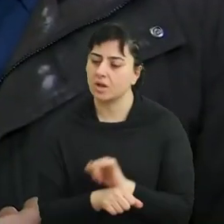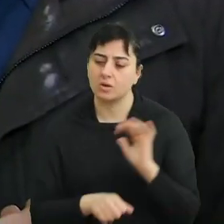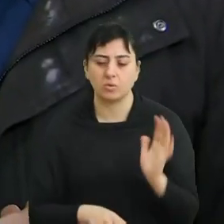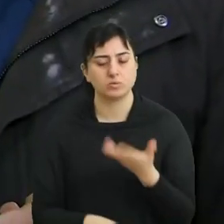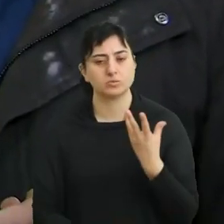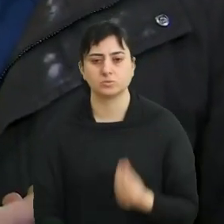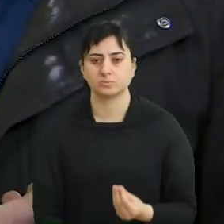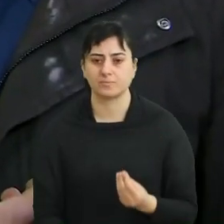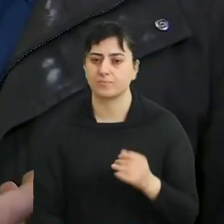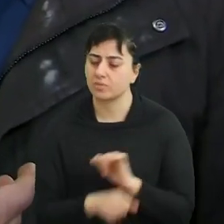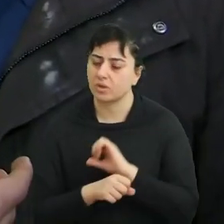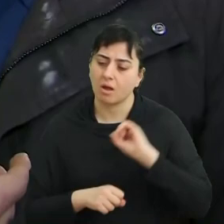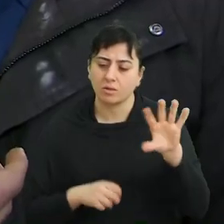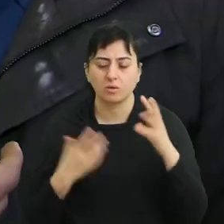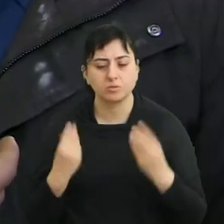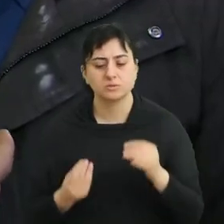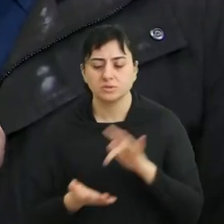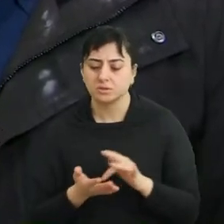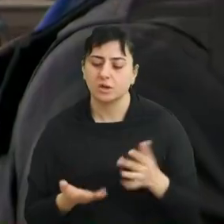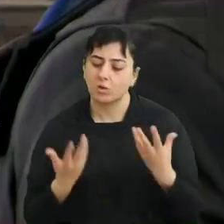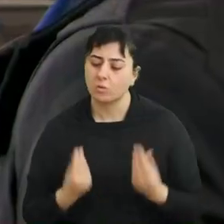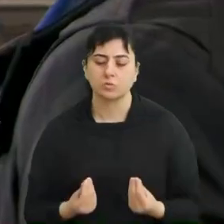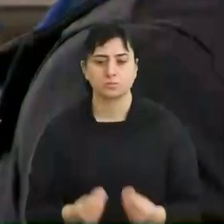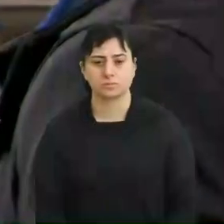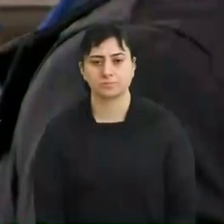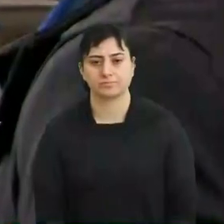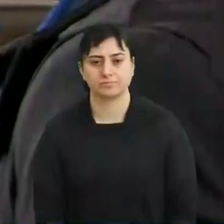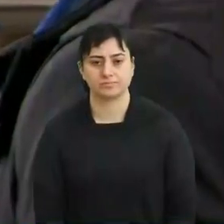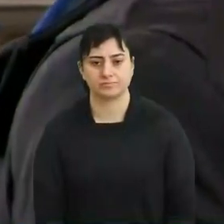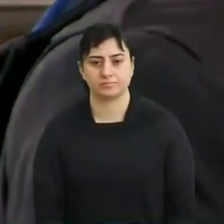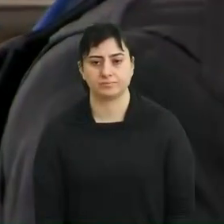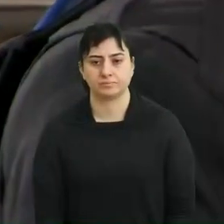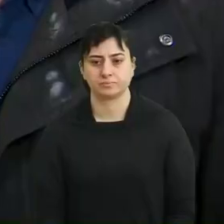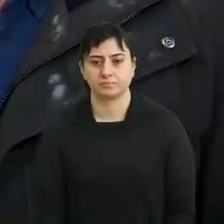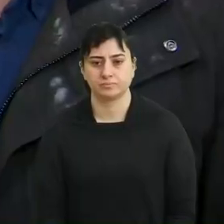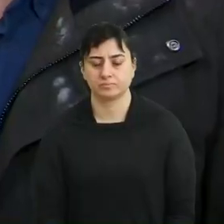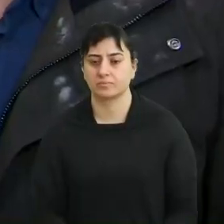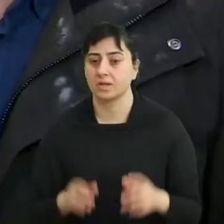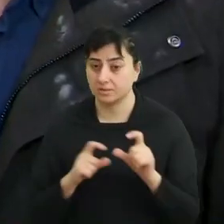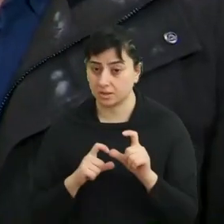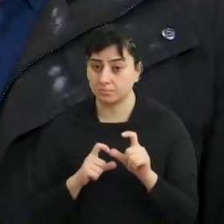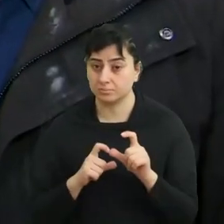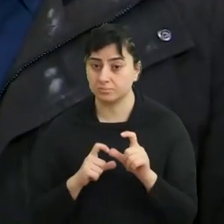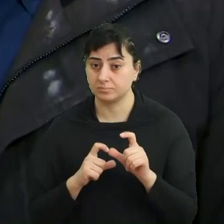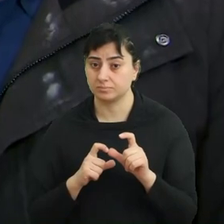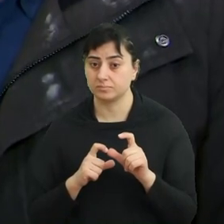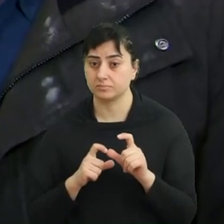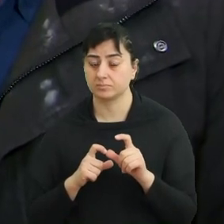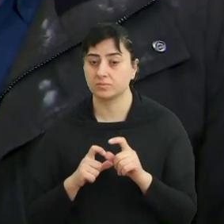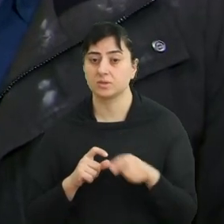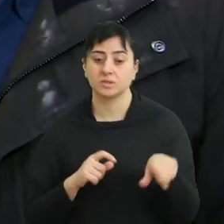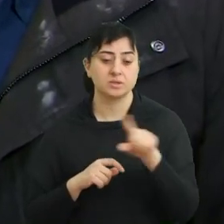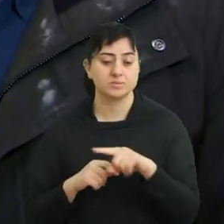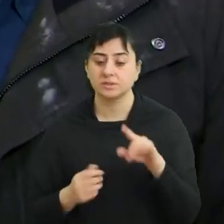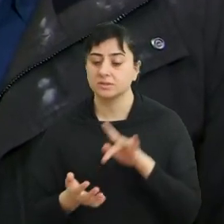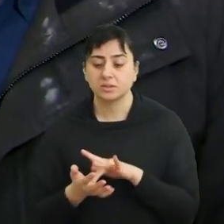abi. Atsınlar. Cezam neyse çekerim. Bahlanarak ellerini birbirine vurdu. Sarp. Hiçbir